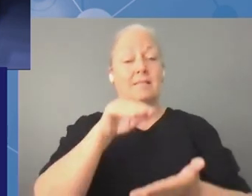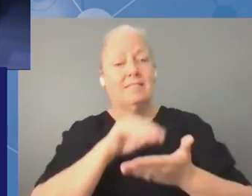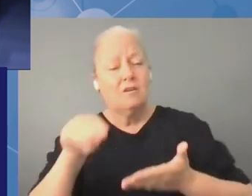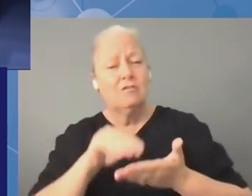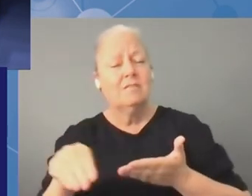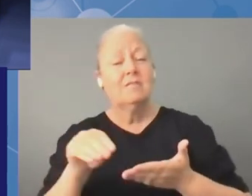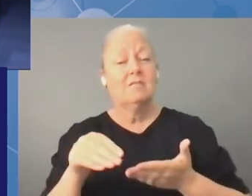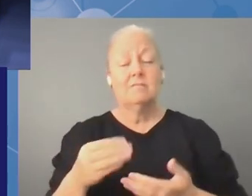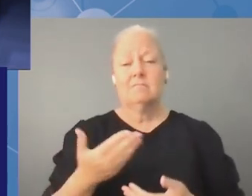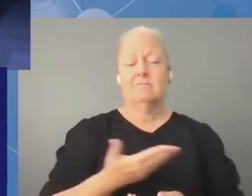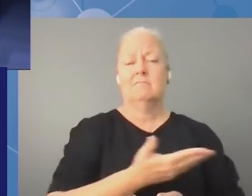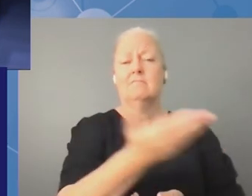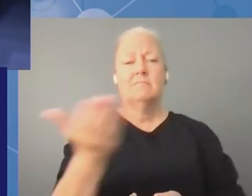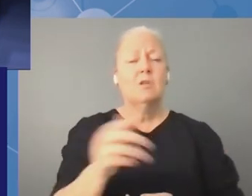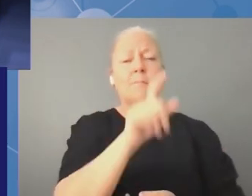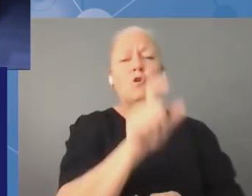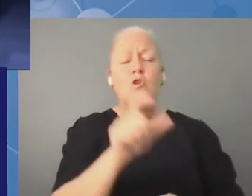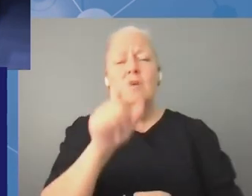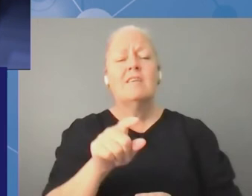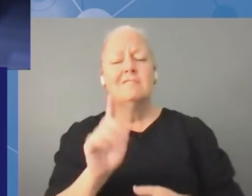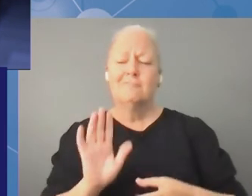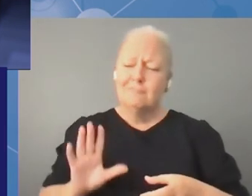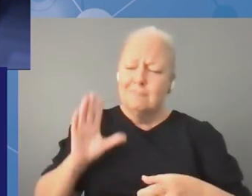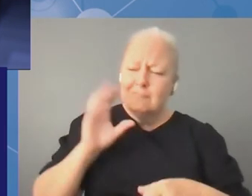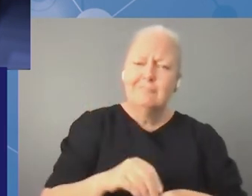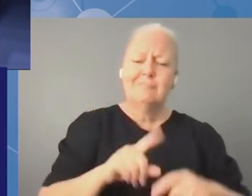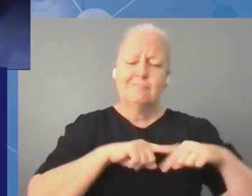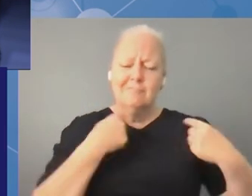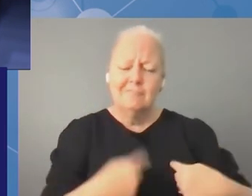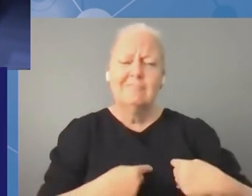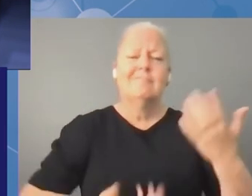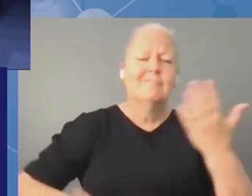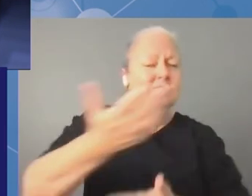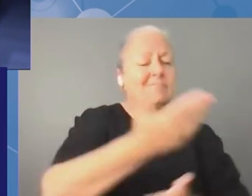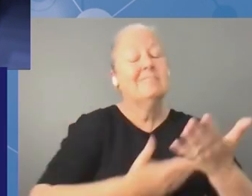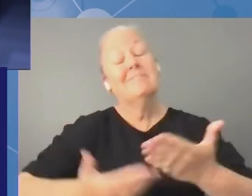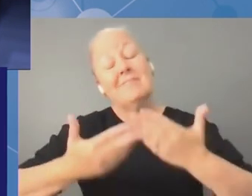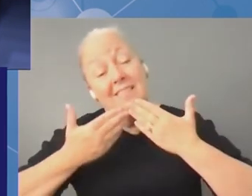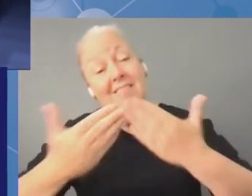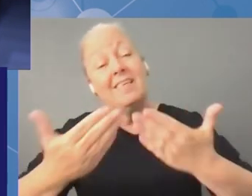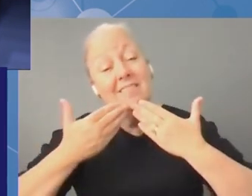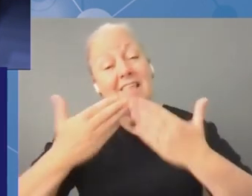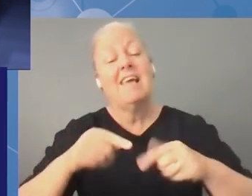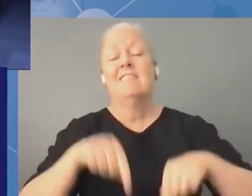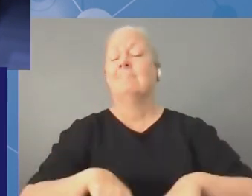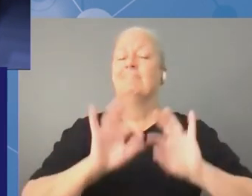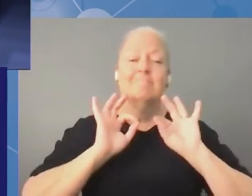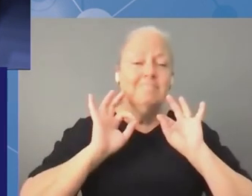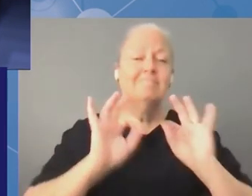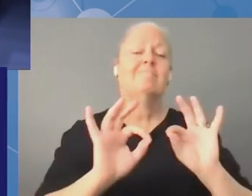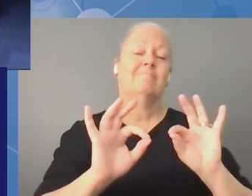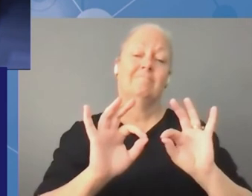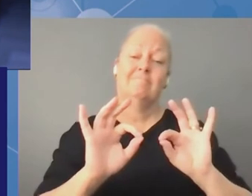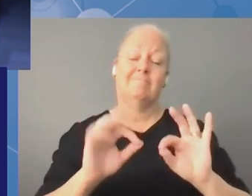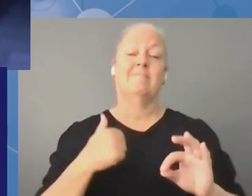وأعبر عن مدى امتناني لبولندا باعتبارها دولة مستضيفة، وأشيد